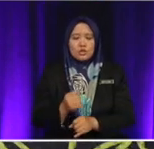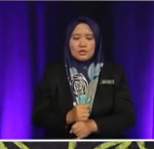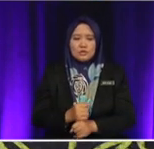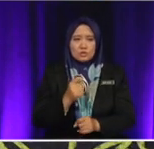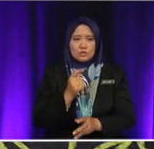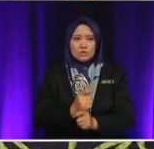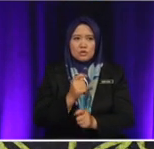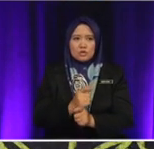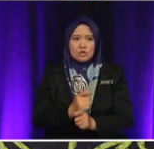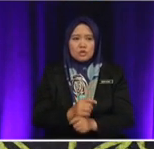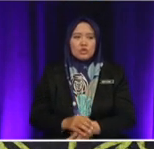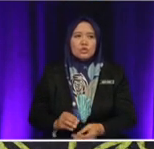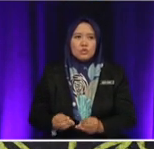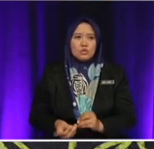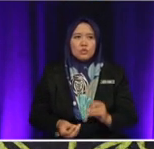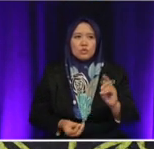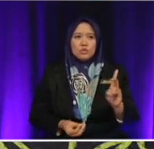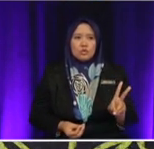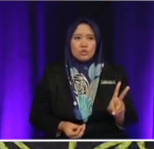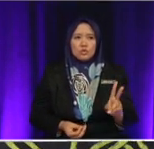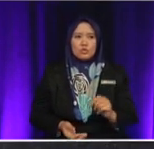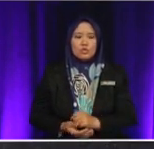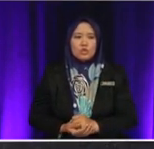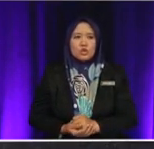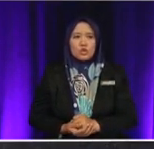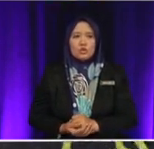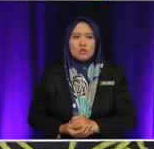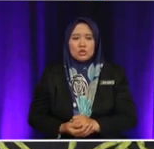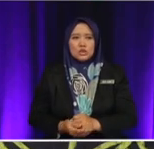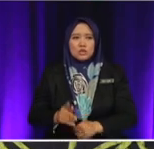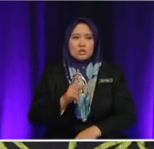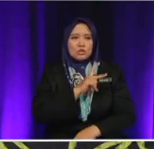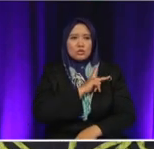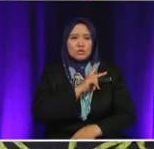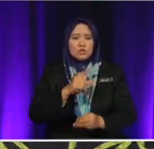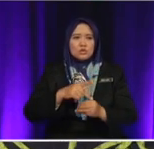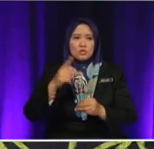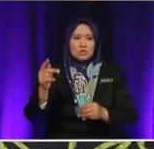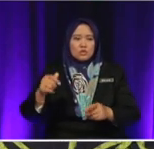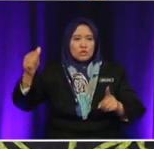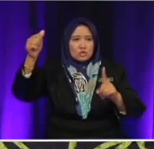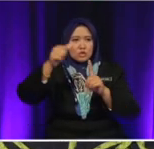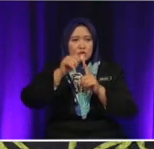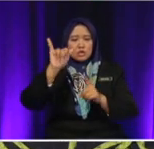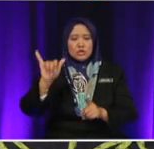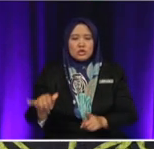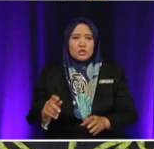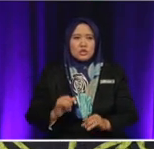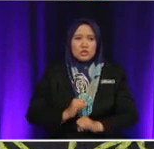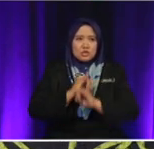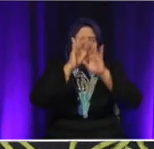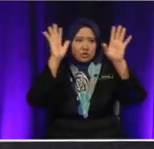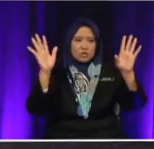kumpulan mempunyai had. Yang ketiga, ketua perlu mengeluarkan arahan yang jelas tapi masih